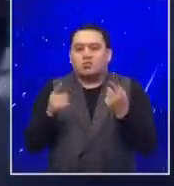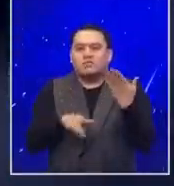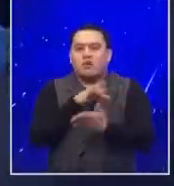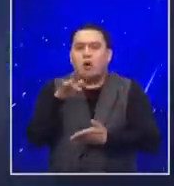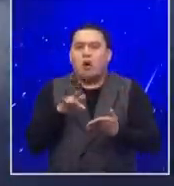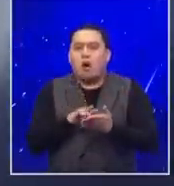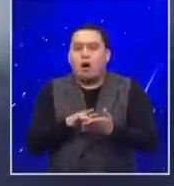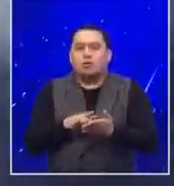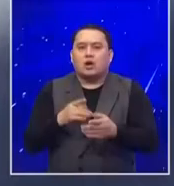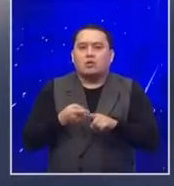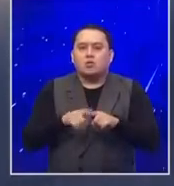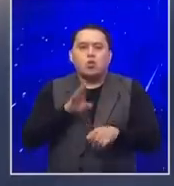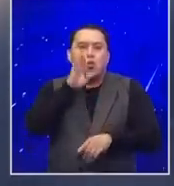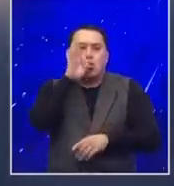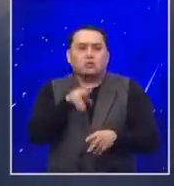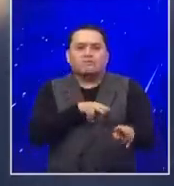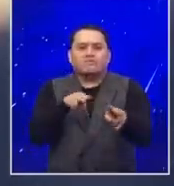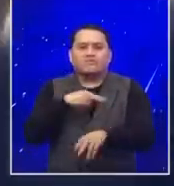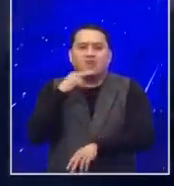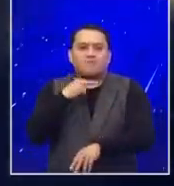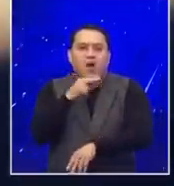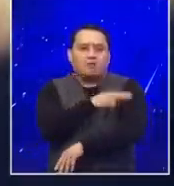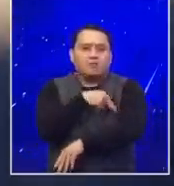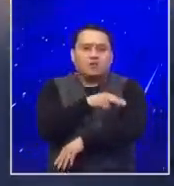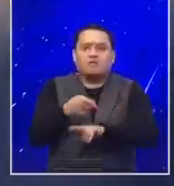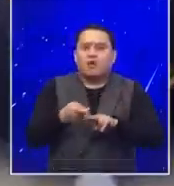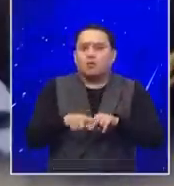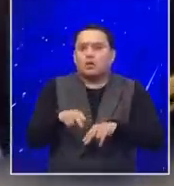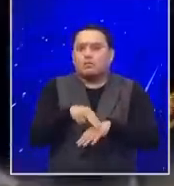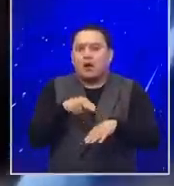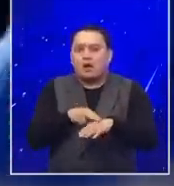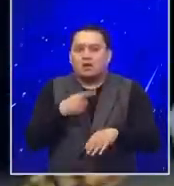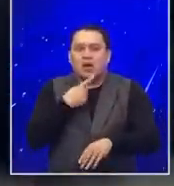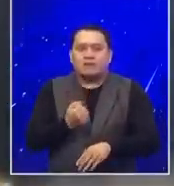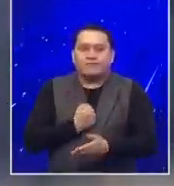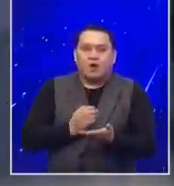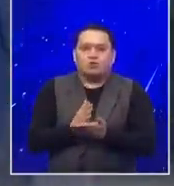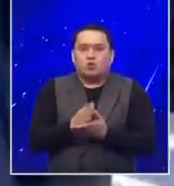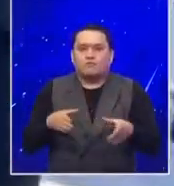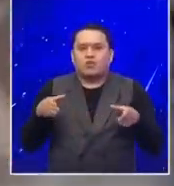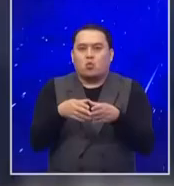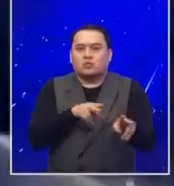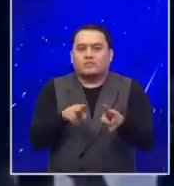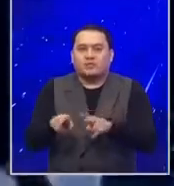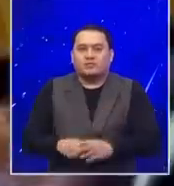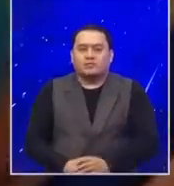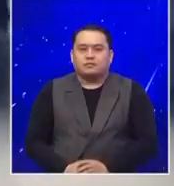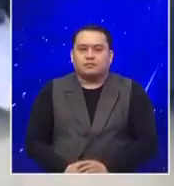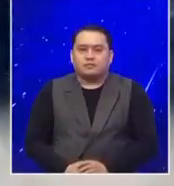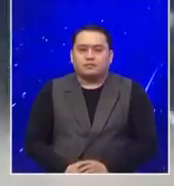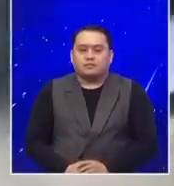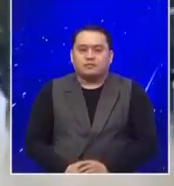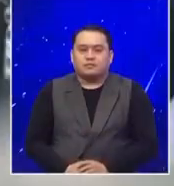крупнейших городов с утра сосредоточены значительные силы полиции и Росгвардии. Сообщается о